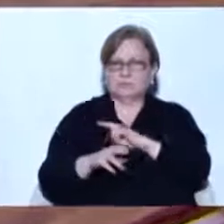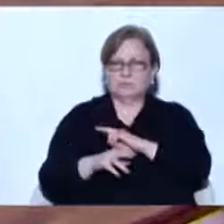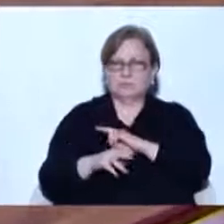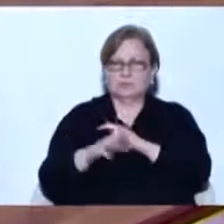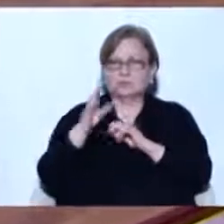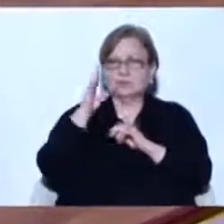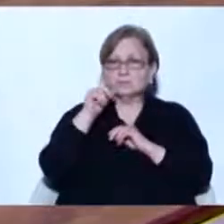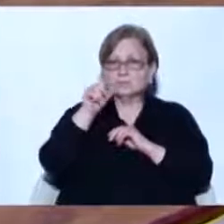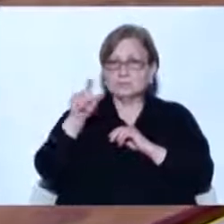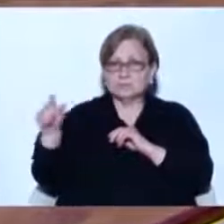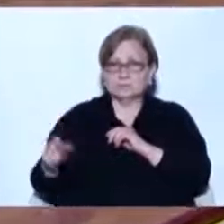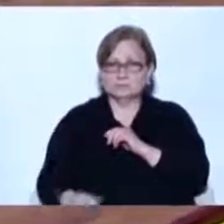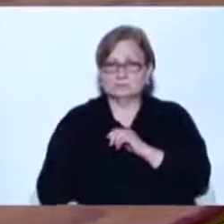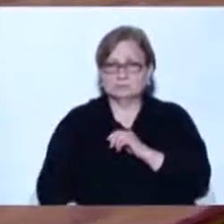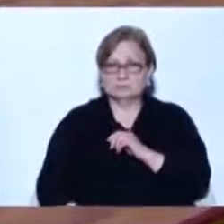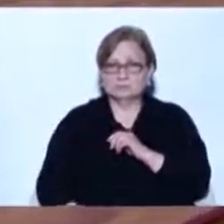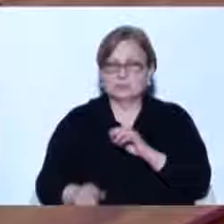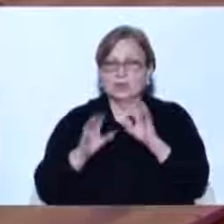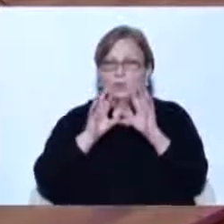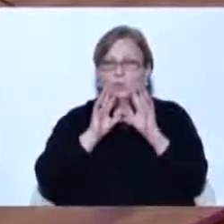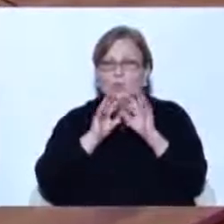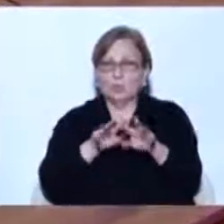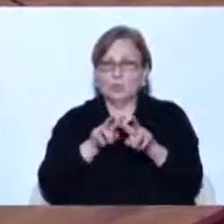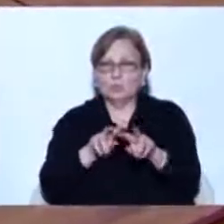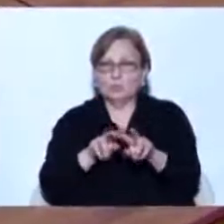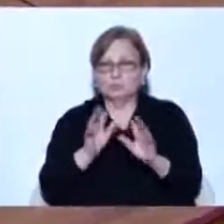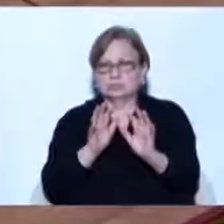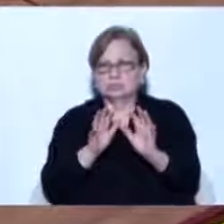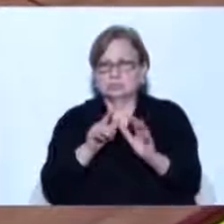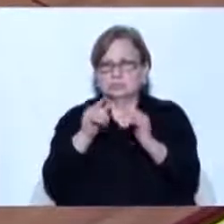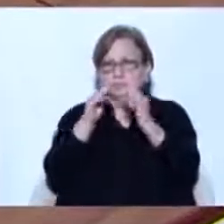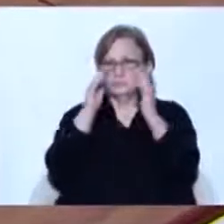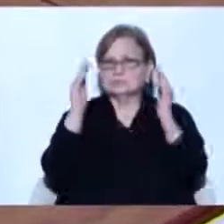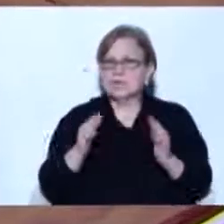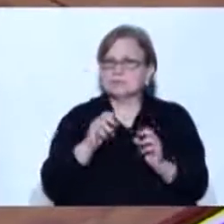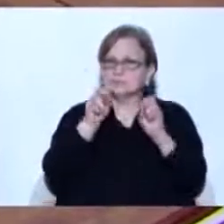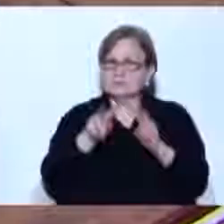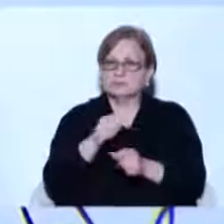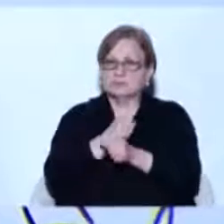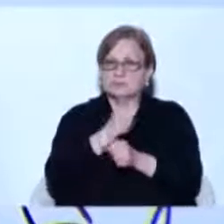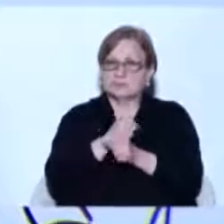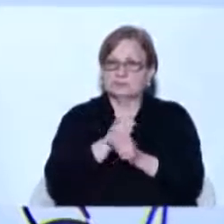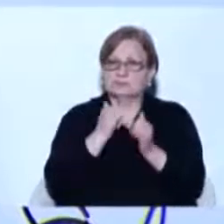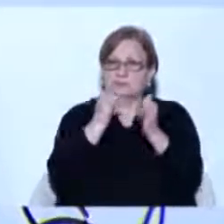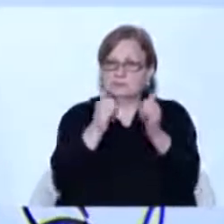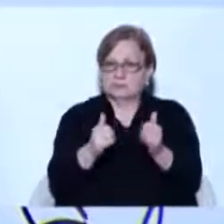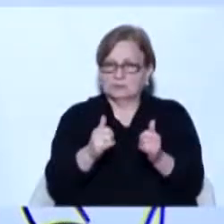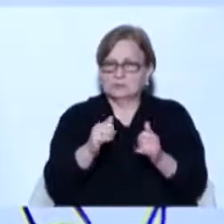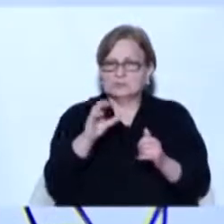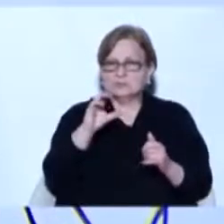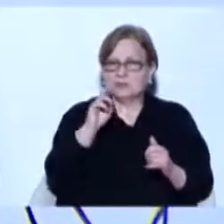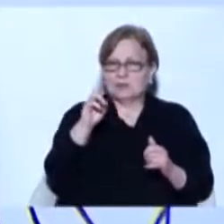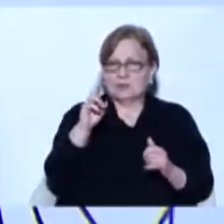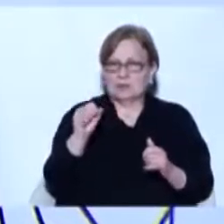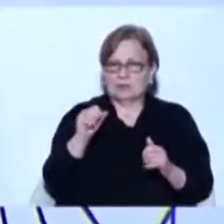როდესაც ადამიანი უვლის ფუტკარს, მის სახლს ჰქვია სკა. სკებს უშენებს ხოლმე.